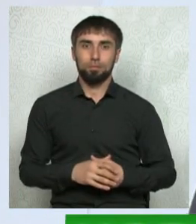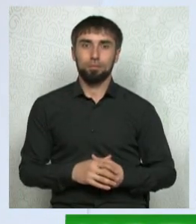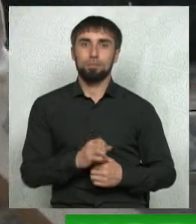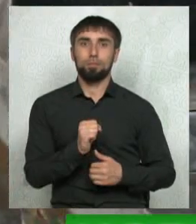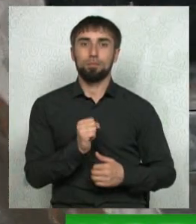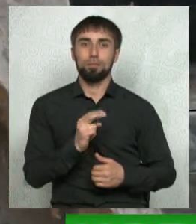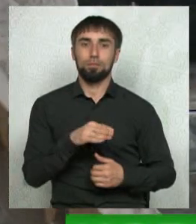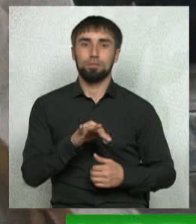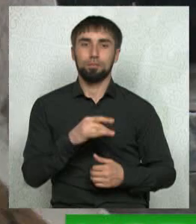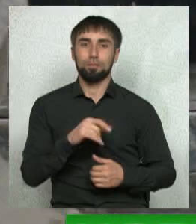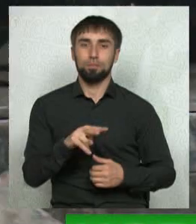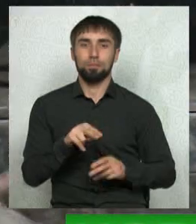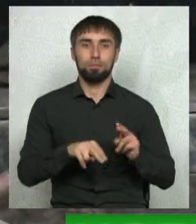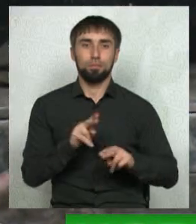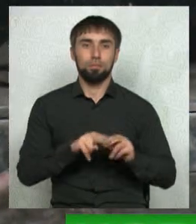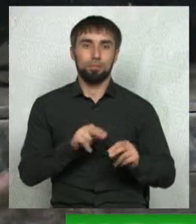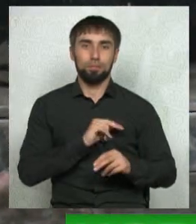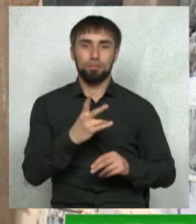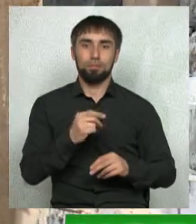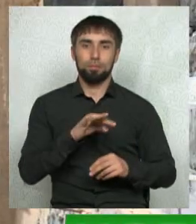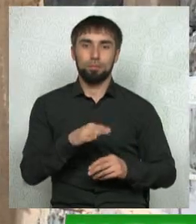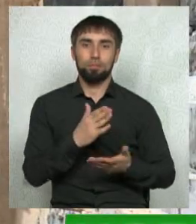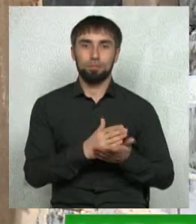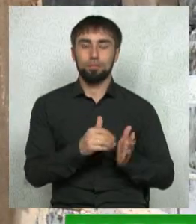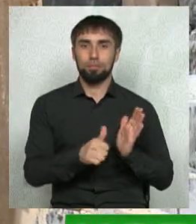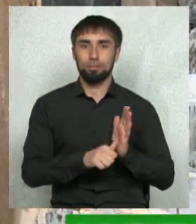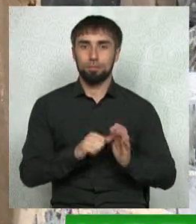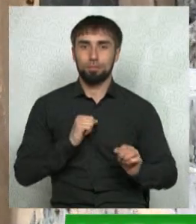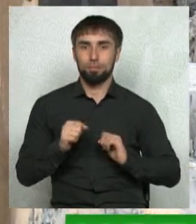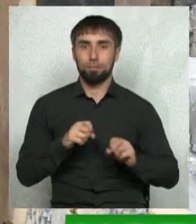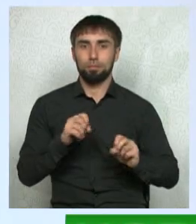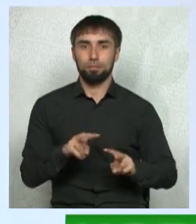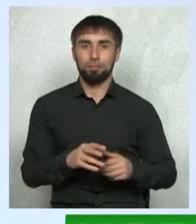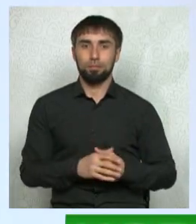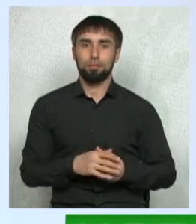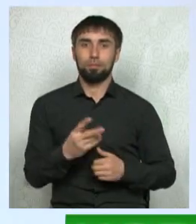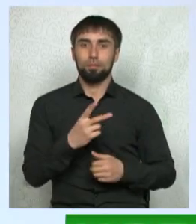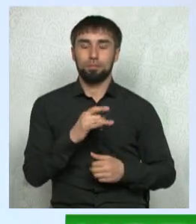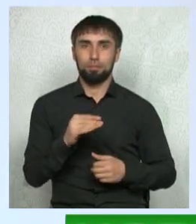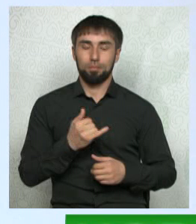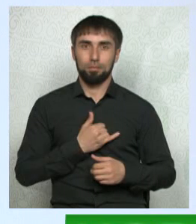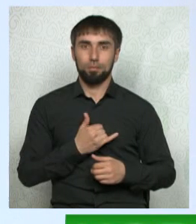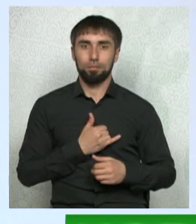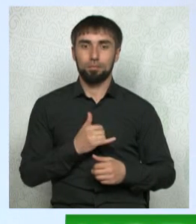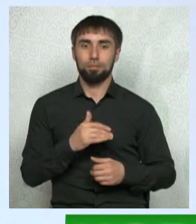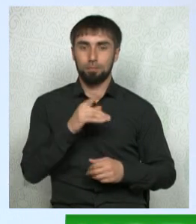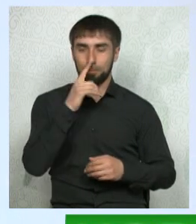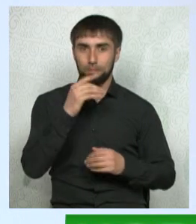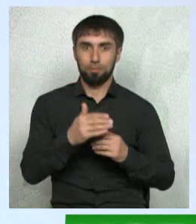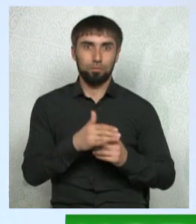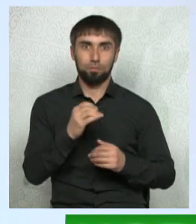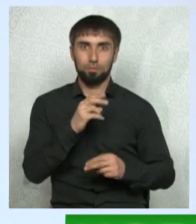актовый зал. К строительным работам на объекте привлечены 6 бригад специалистов. Второй этаж у нас практически